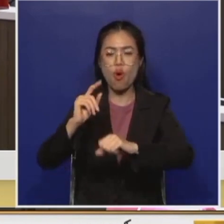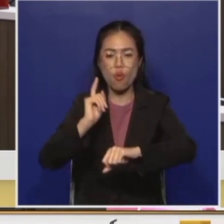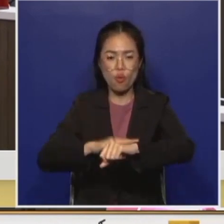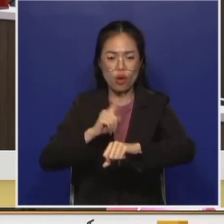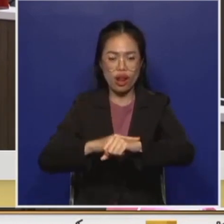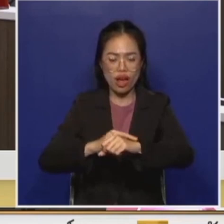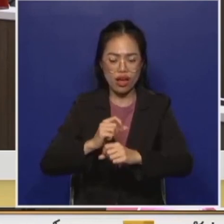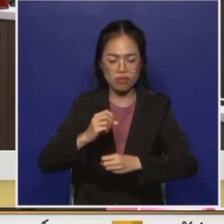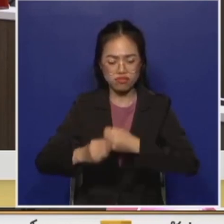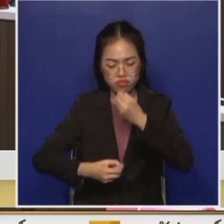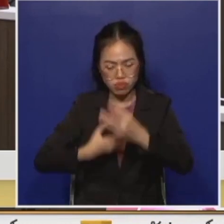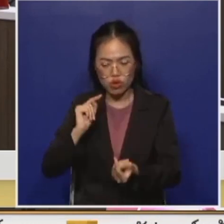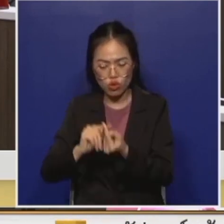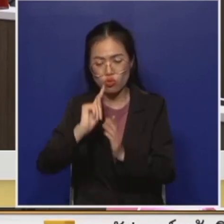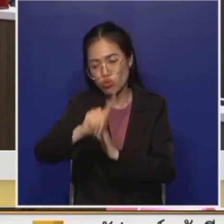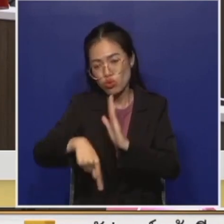ใช้ช่โมง่เป็หลก